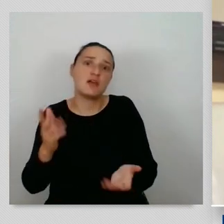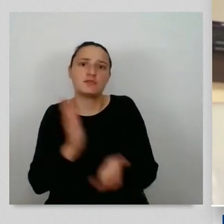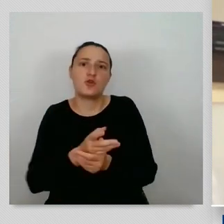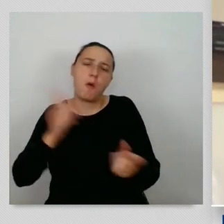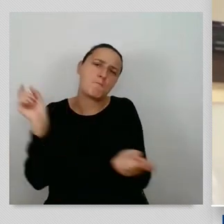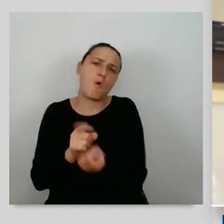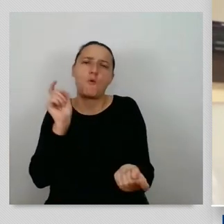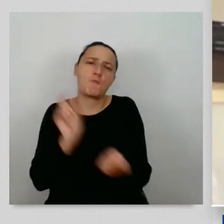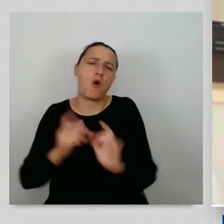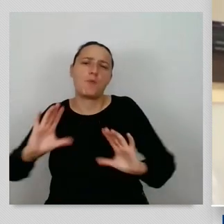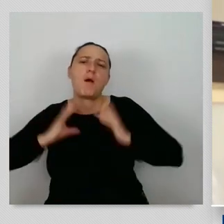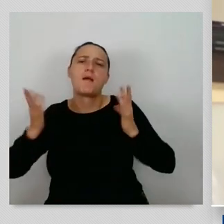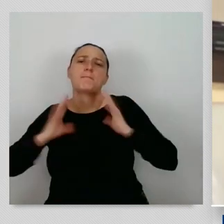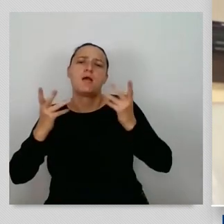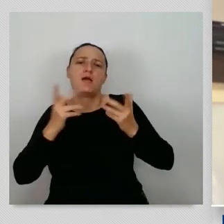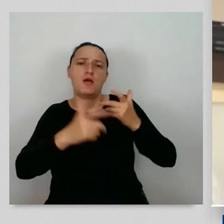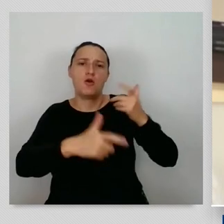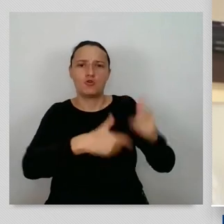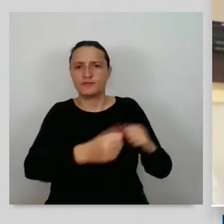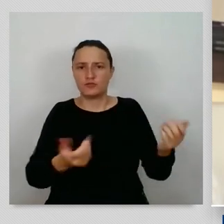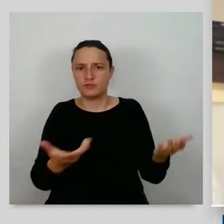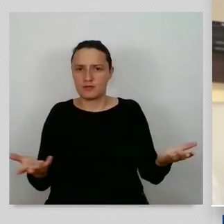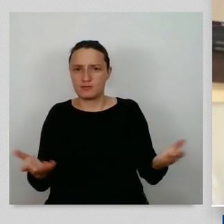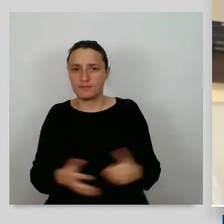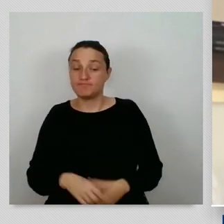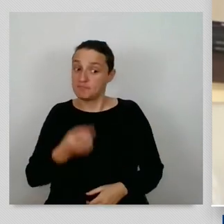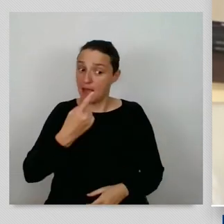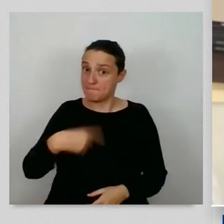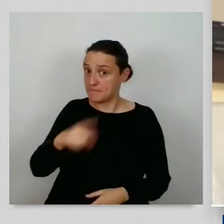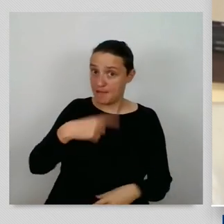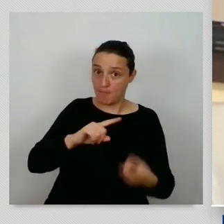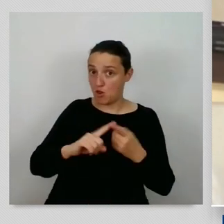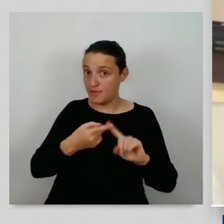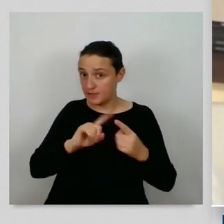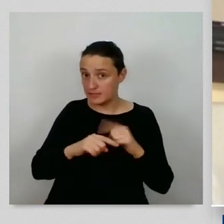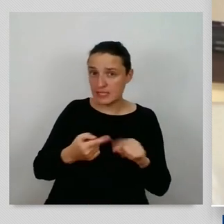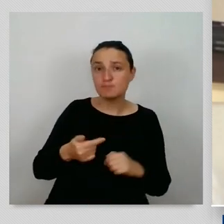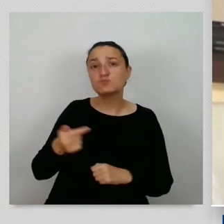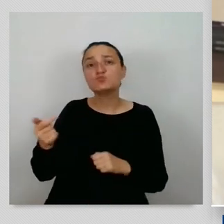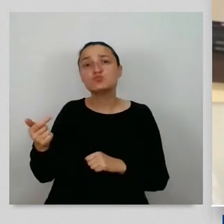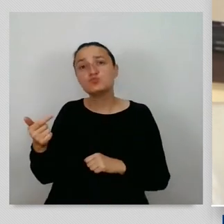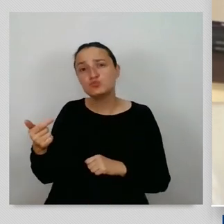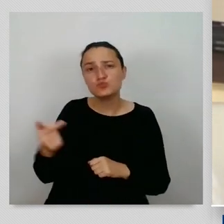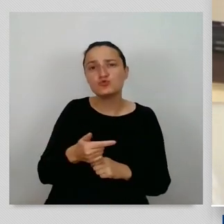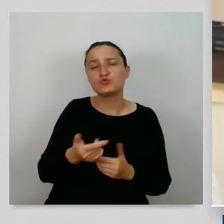przeciwko tym rozwiązaniom. To my, politycy, powinniśmy się stać narzędziem